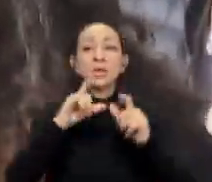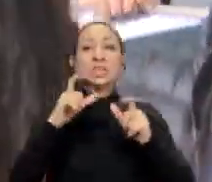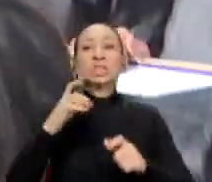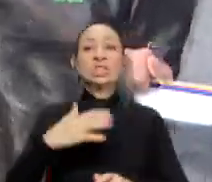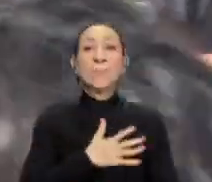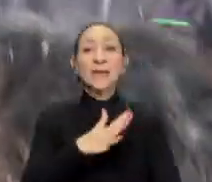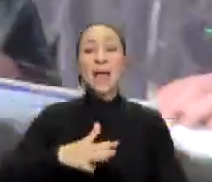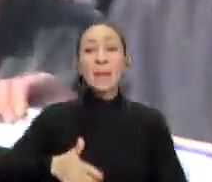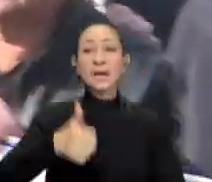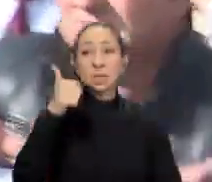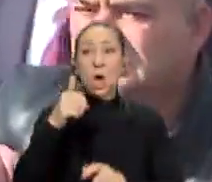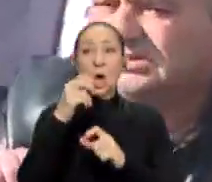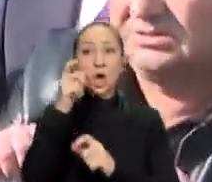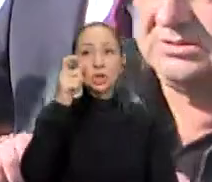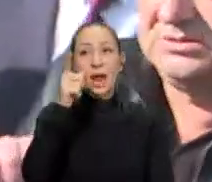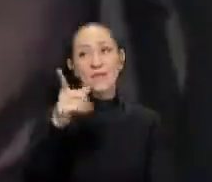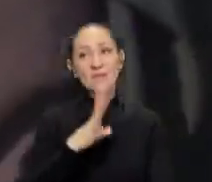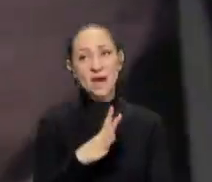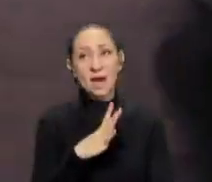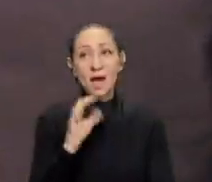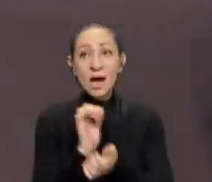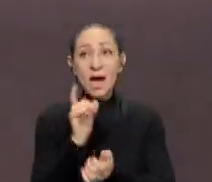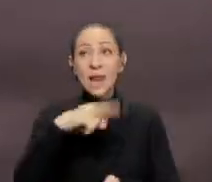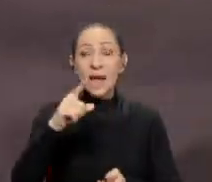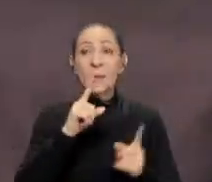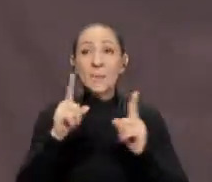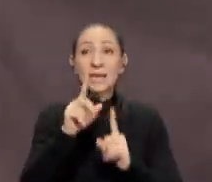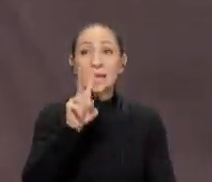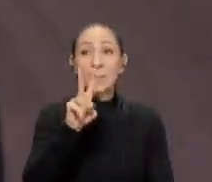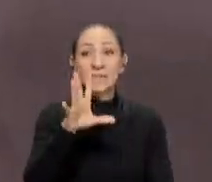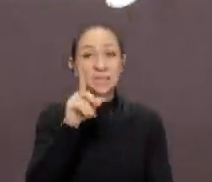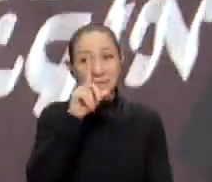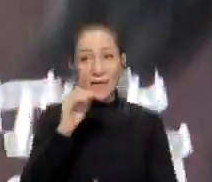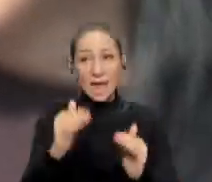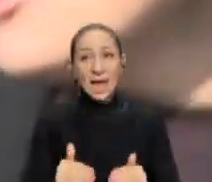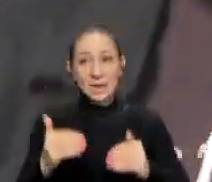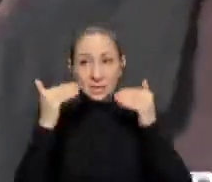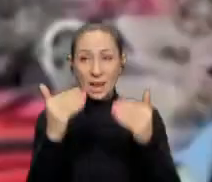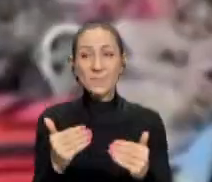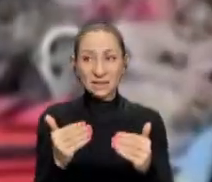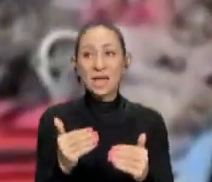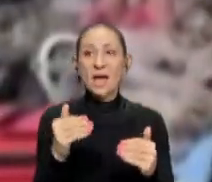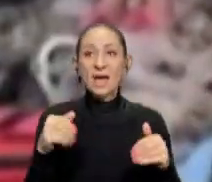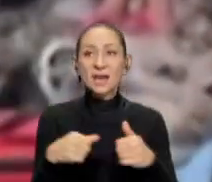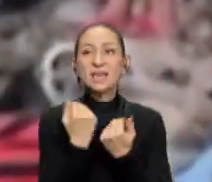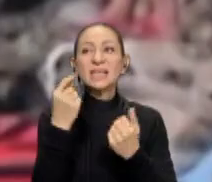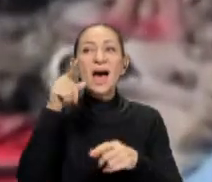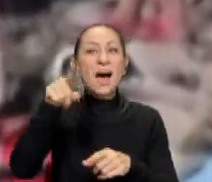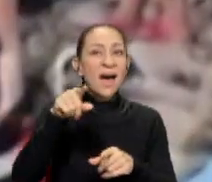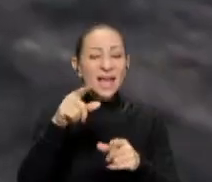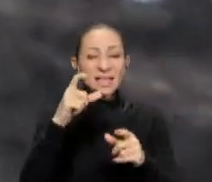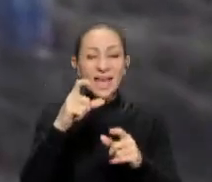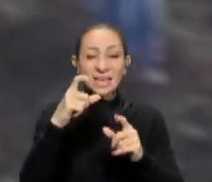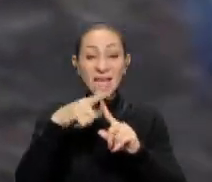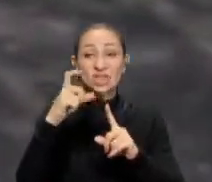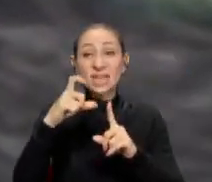CHP Genel Başkanı Özgür Özel var. Aileler duruşmanın 25 Nisan'a ertelenmesine de kaza sırasında